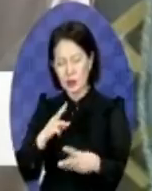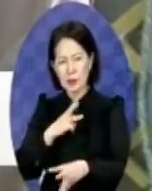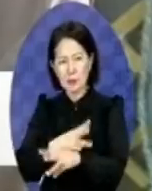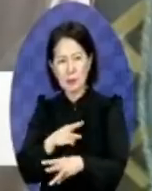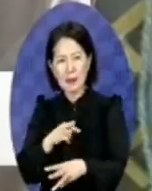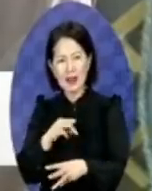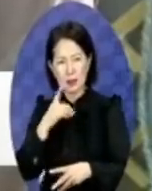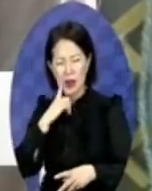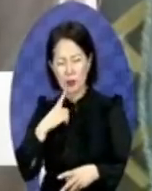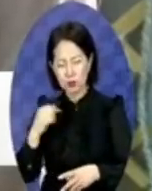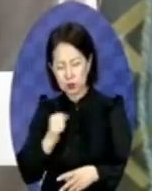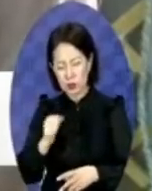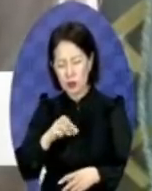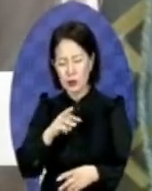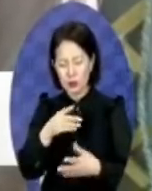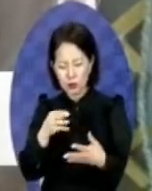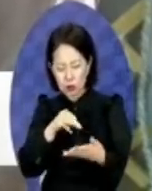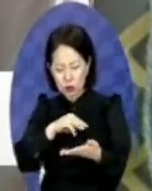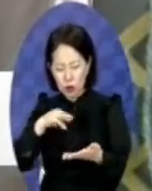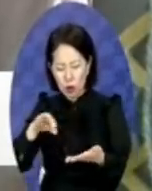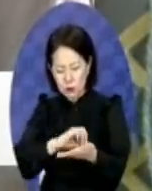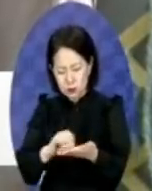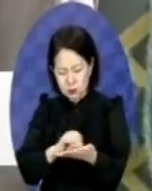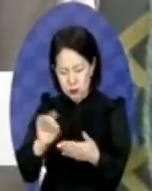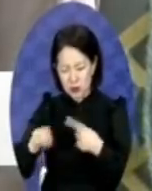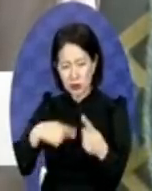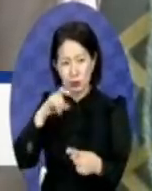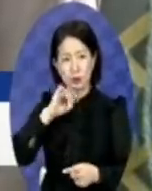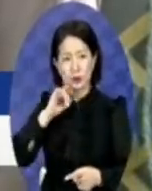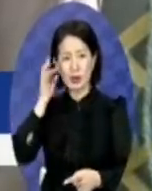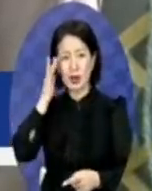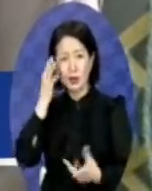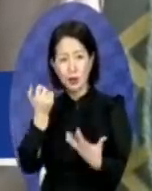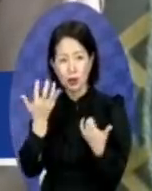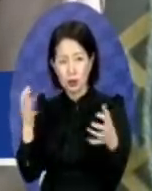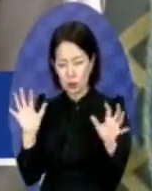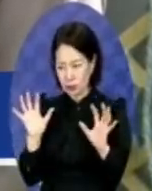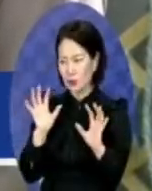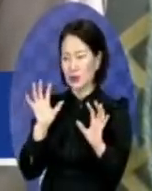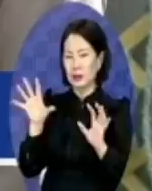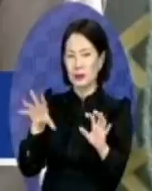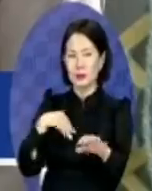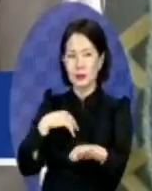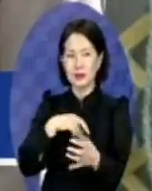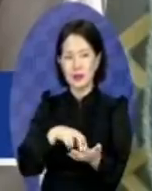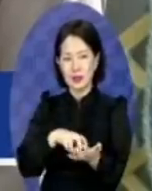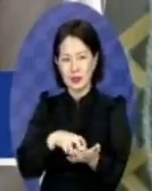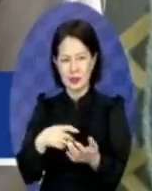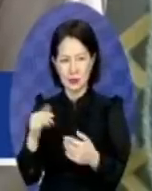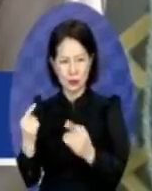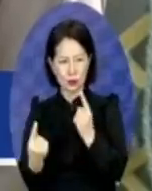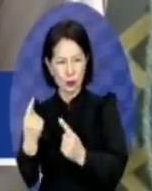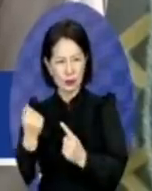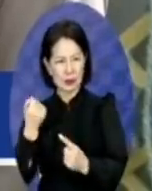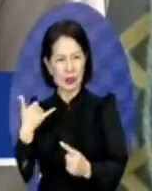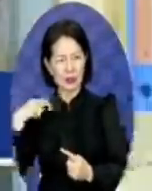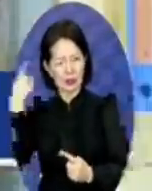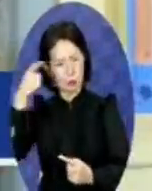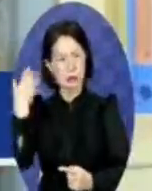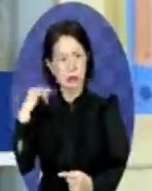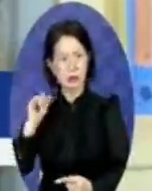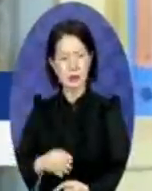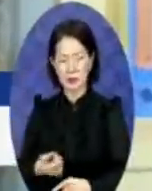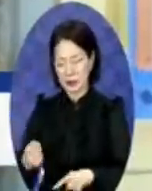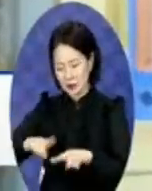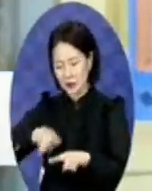холбоотой байдаг болохоор математикт илүү хичээлсэн. Гадаадын маш олон сурагчдыг хараад өөрөө ирэхгүй сандарсан. Би нөхдөдтэй өрсөлдөж чадах болов уу гэж бодогдсон.